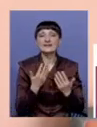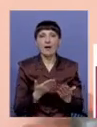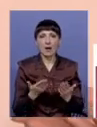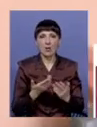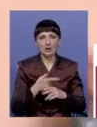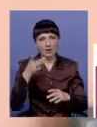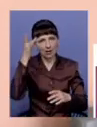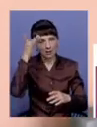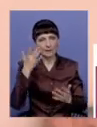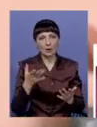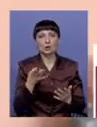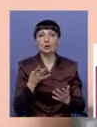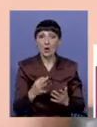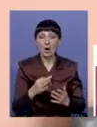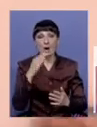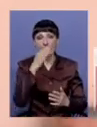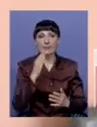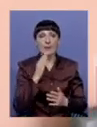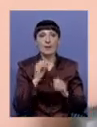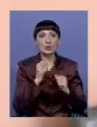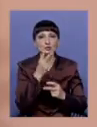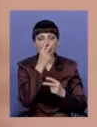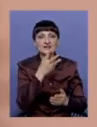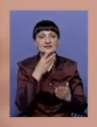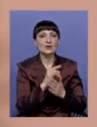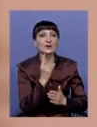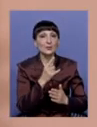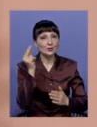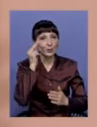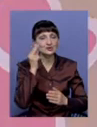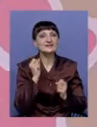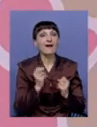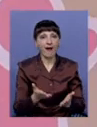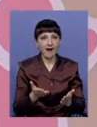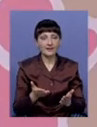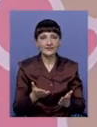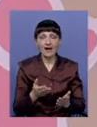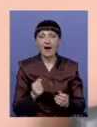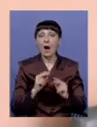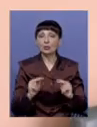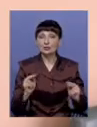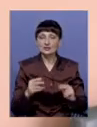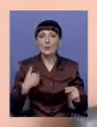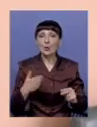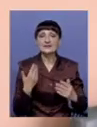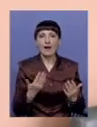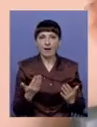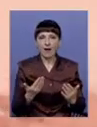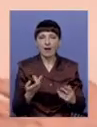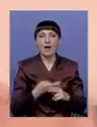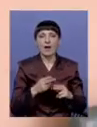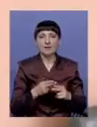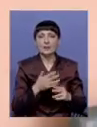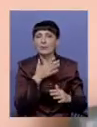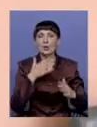головная боль но в то же время родителям можешь увидеть своего ребенка процессе обучения а скажем для учителей down осуществляет огромное